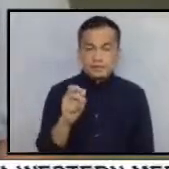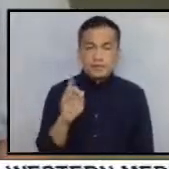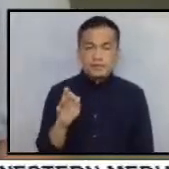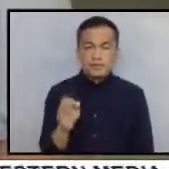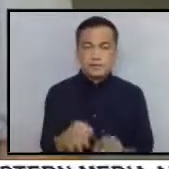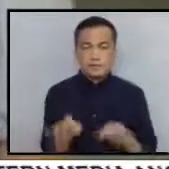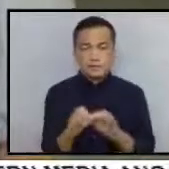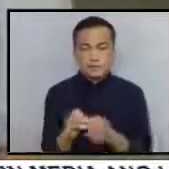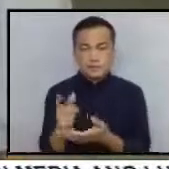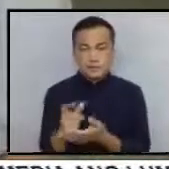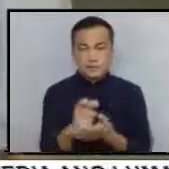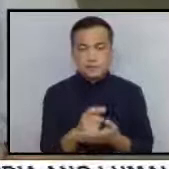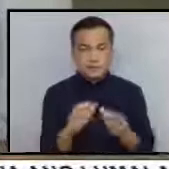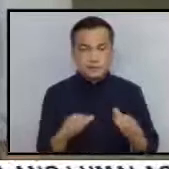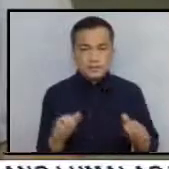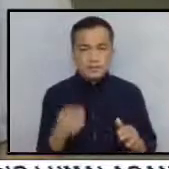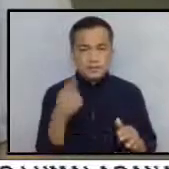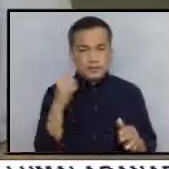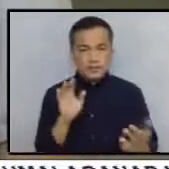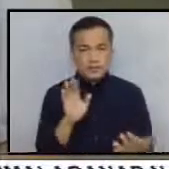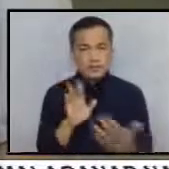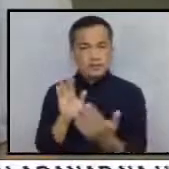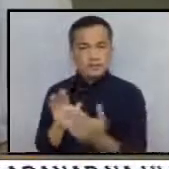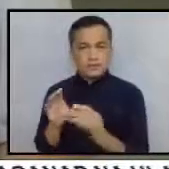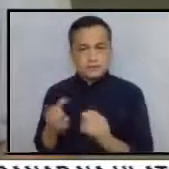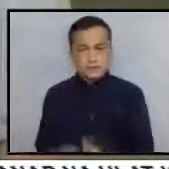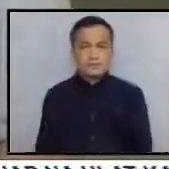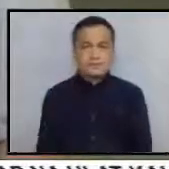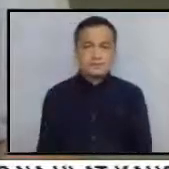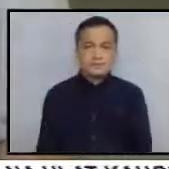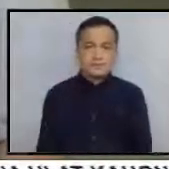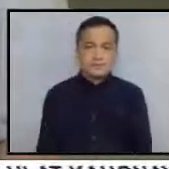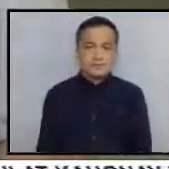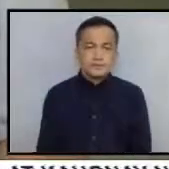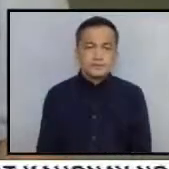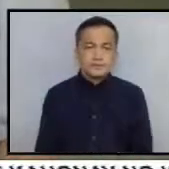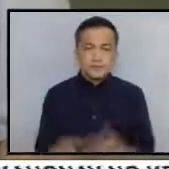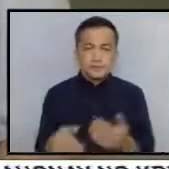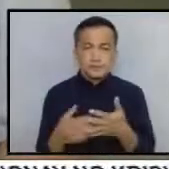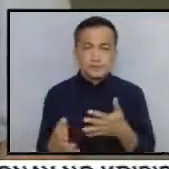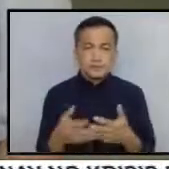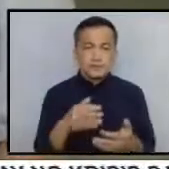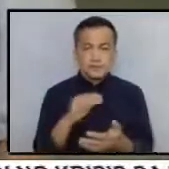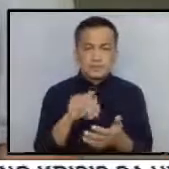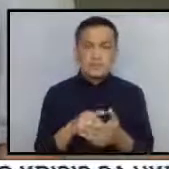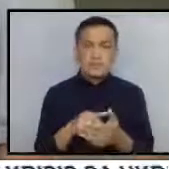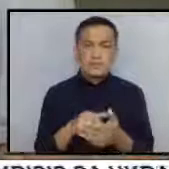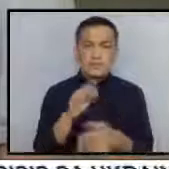kanilang face-to-face classes, pati na rin sa kalagitnaan ng Alert Level 1 sa Metro Manila.